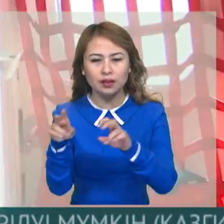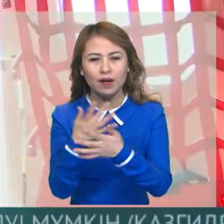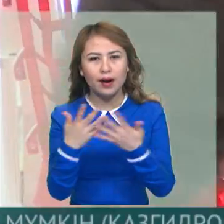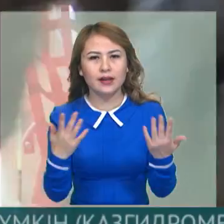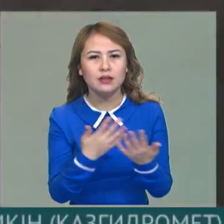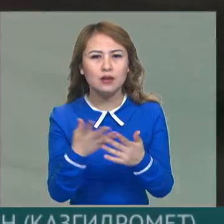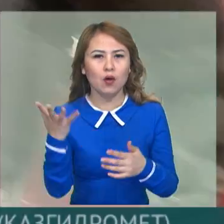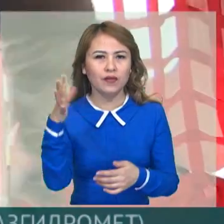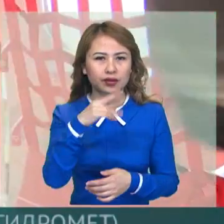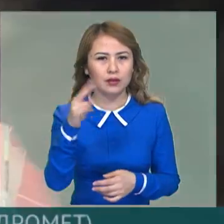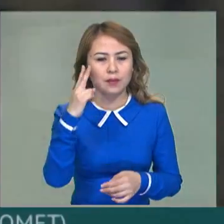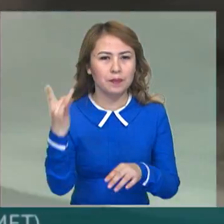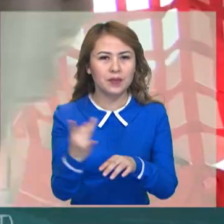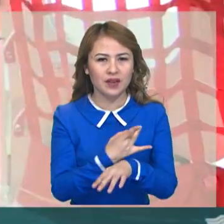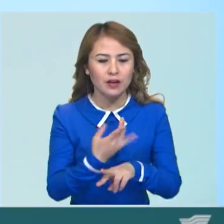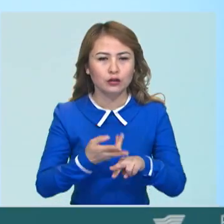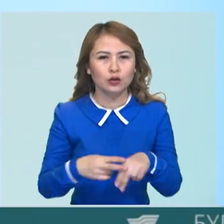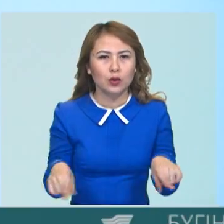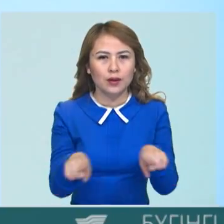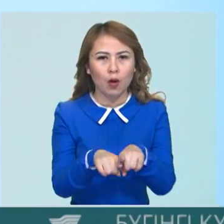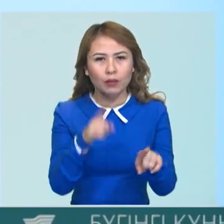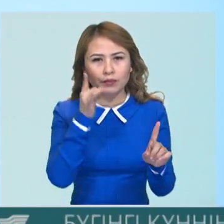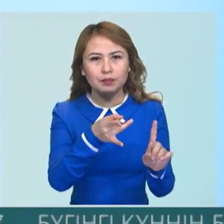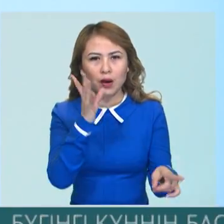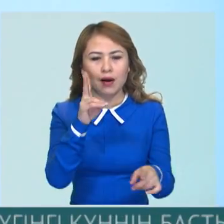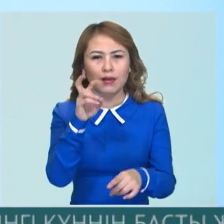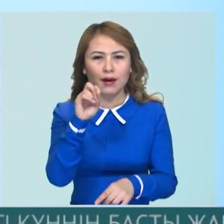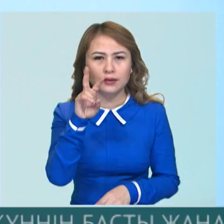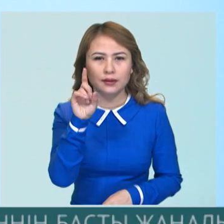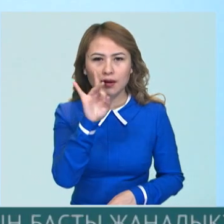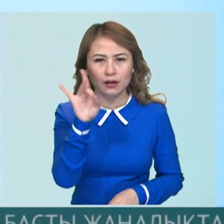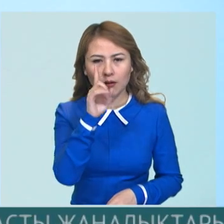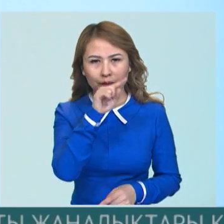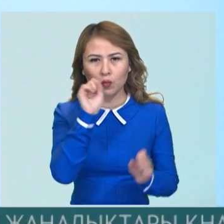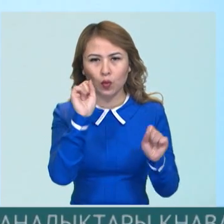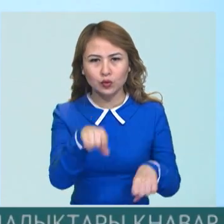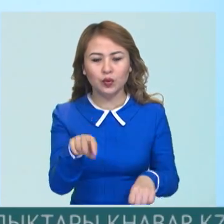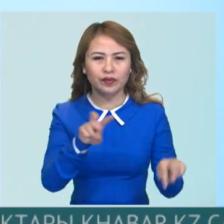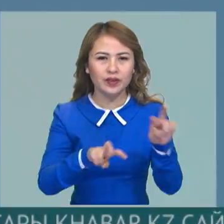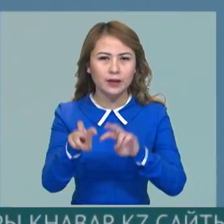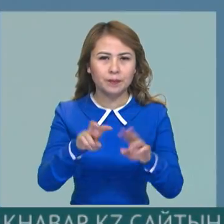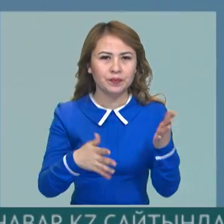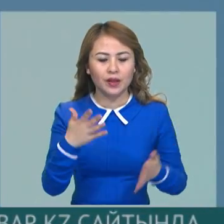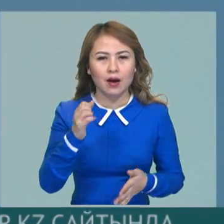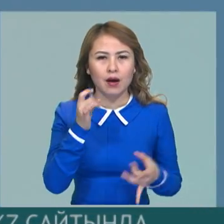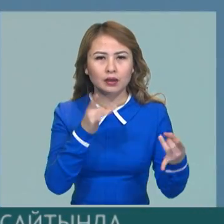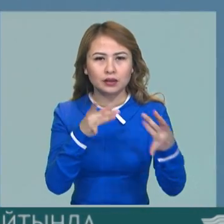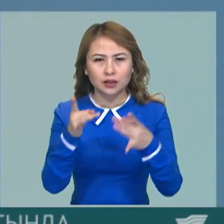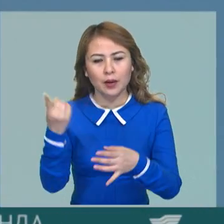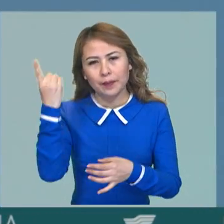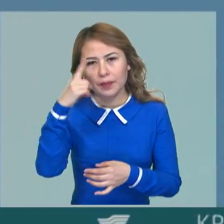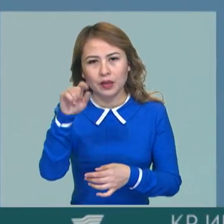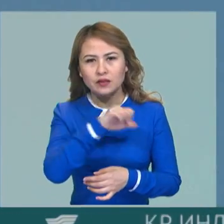жаңалық енгізілгенінде айта кетейік. Мәселен, нысана көздеу лазерлік қондырғының көмегімен жүзеге асуда. Ал артиллериялық атысты